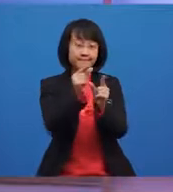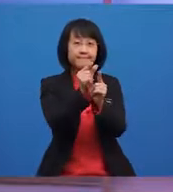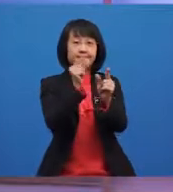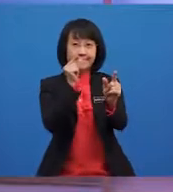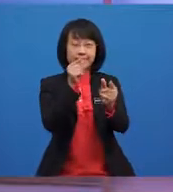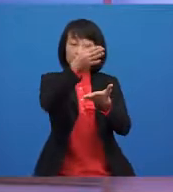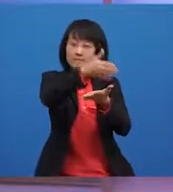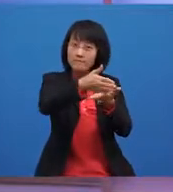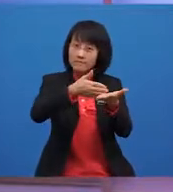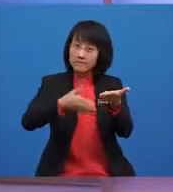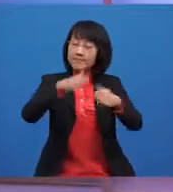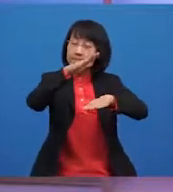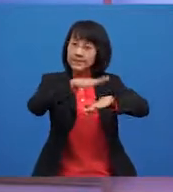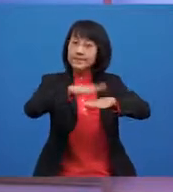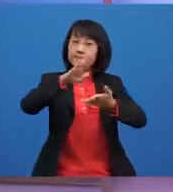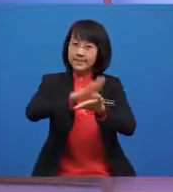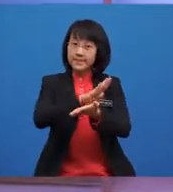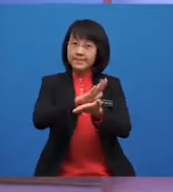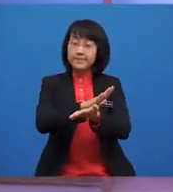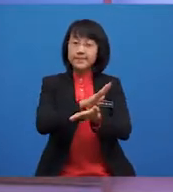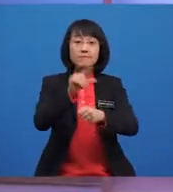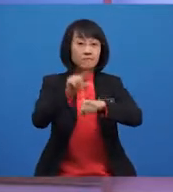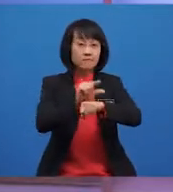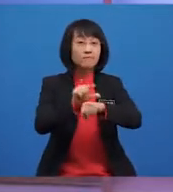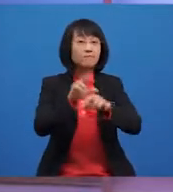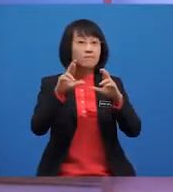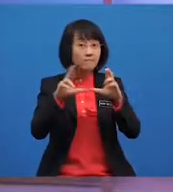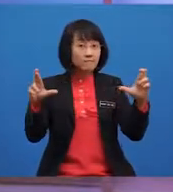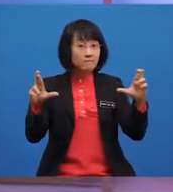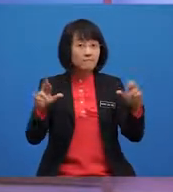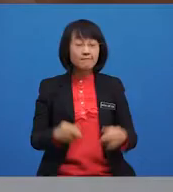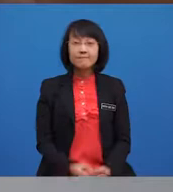Lukiskan garisan tengah pada kertas.